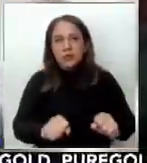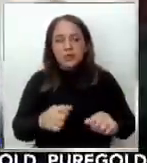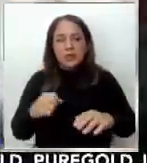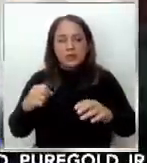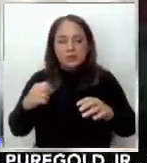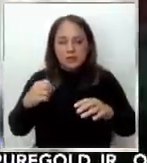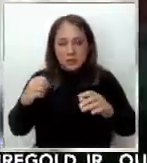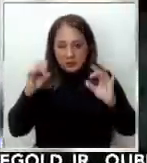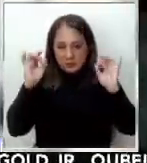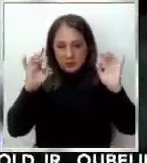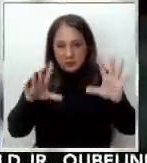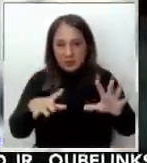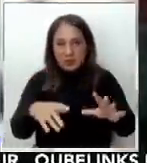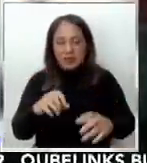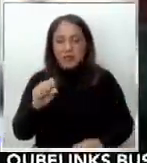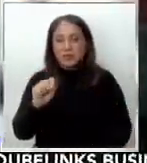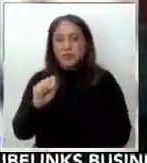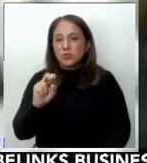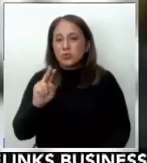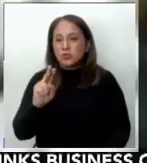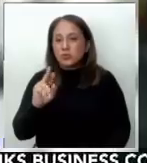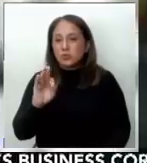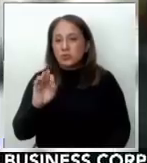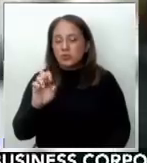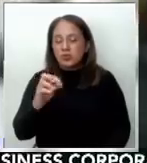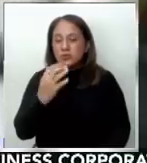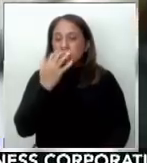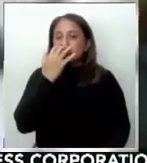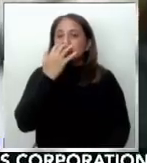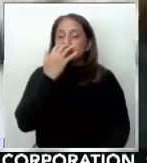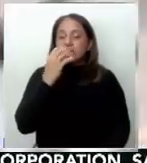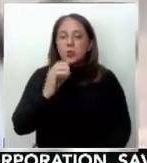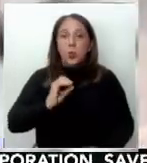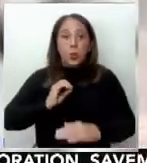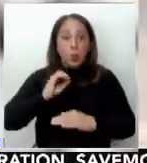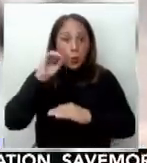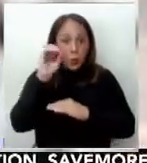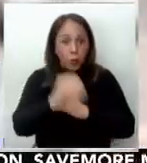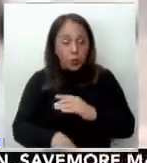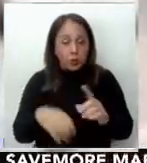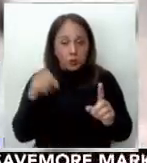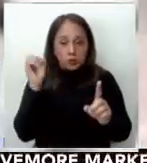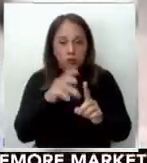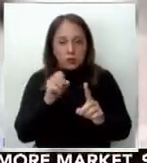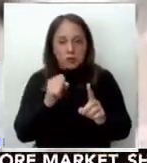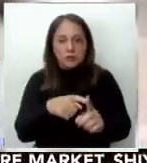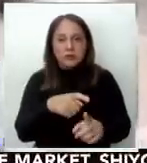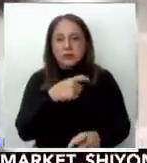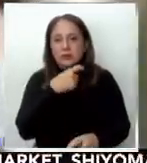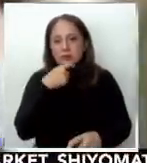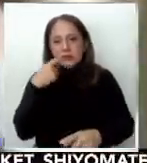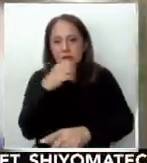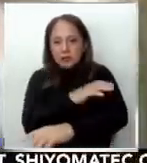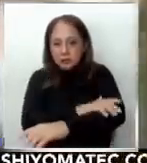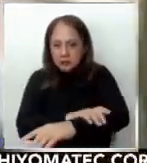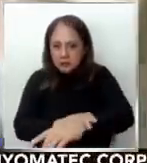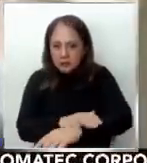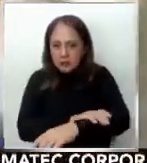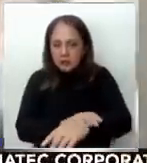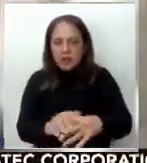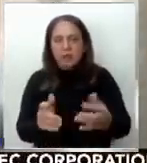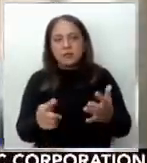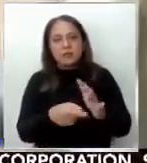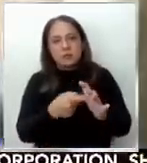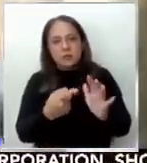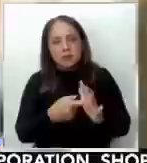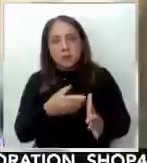madami kasing sulfur na nalanghap. Once kasi na no-overexposed naman tayo, mas dry na yung skin natin. Once kasi na nakainom tayo